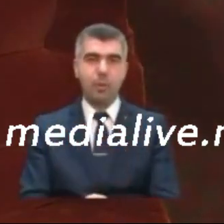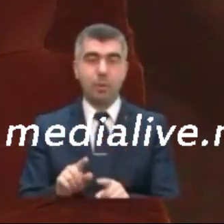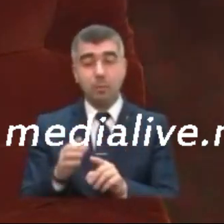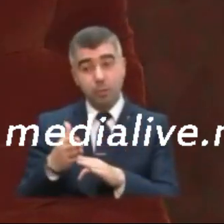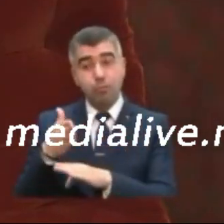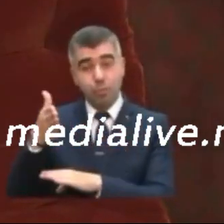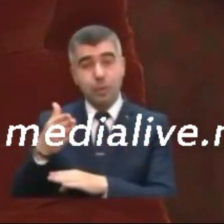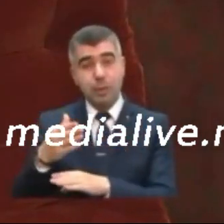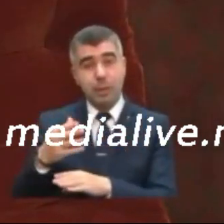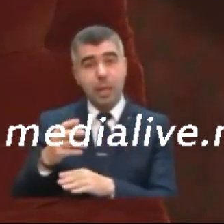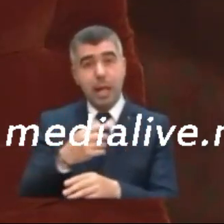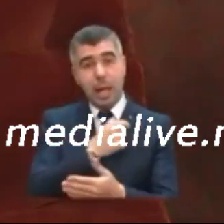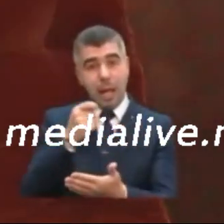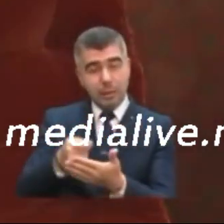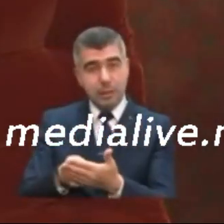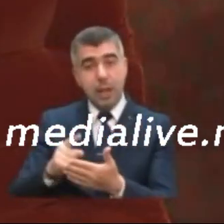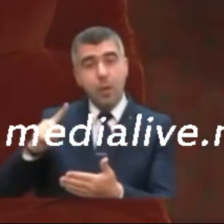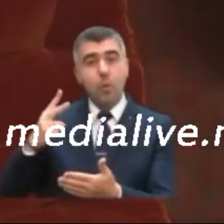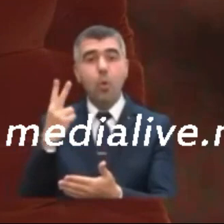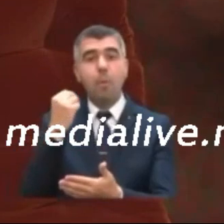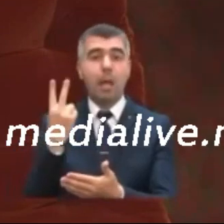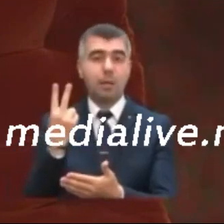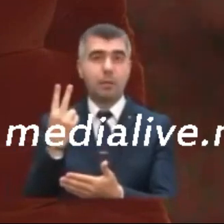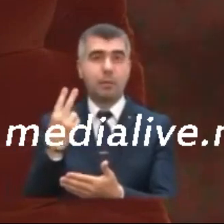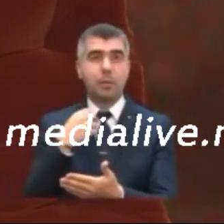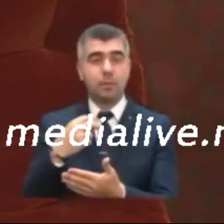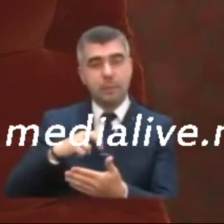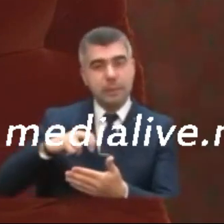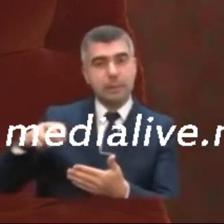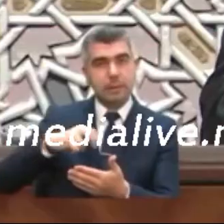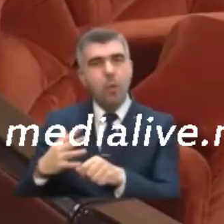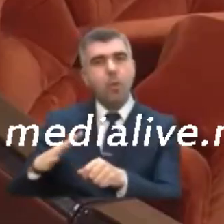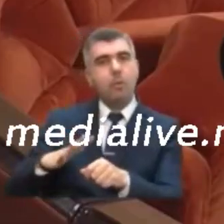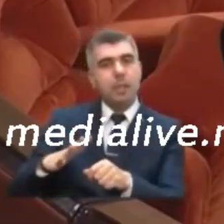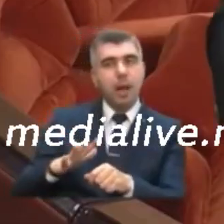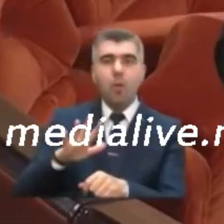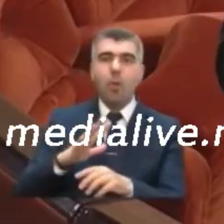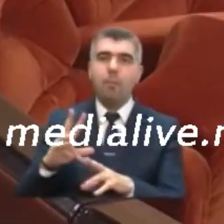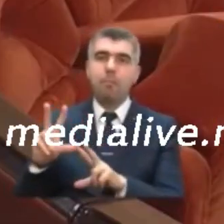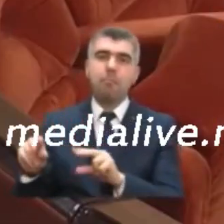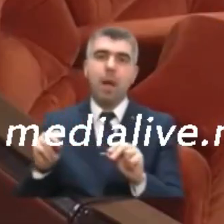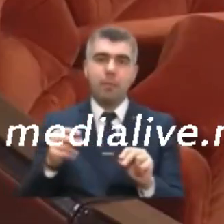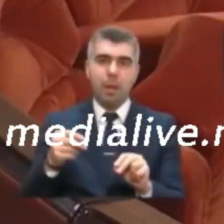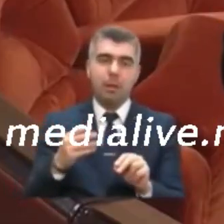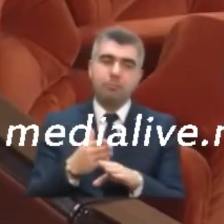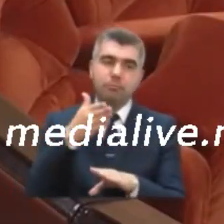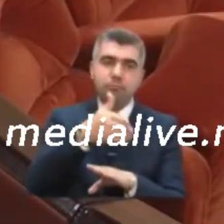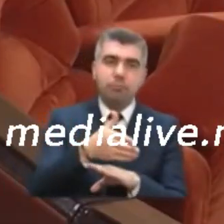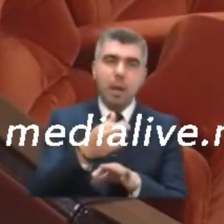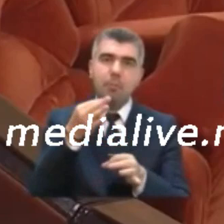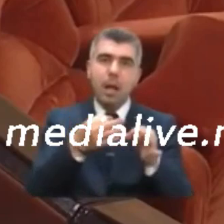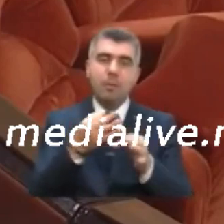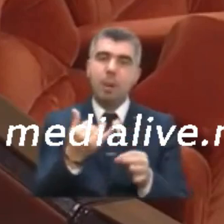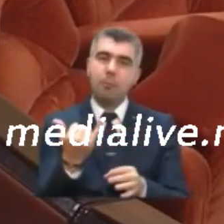خصها يومين، نهار توصل ونهار دير الاجراءات. الان كنجريو باش نديروا القضيه. شكرا سيد الوزير. تسهل العمليه ديال الولوج القضائي، ما يبقاش غير في